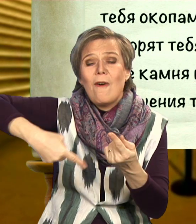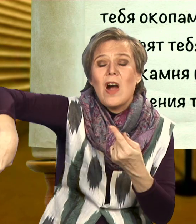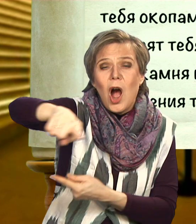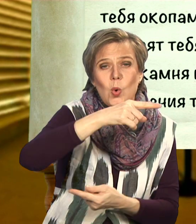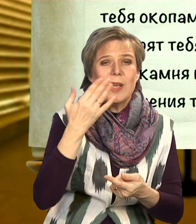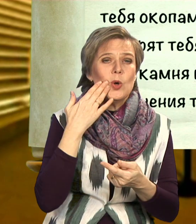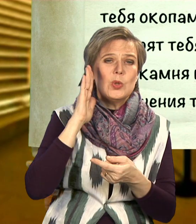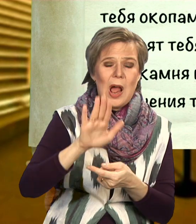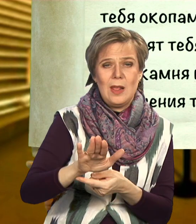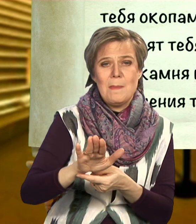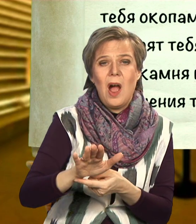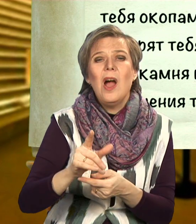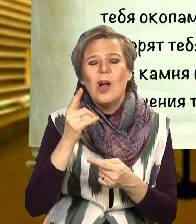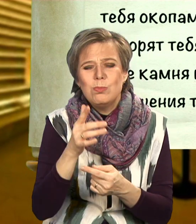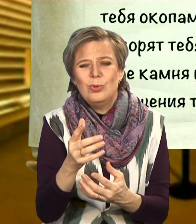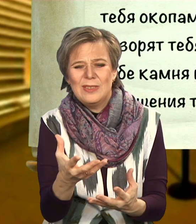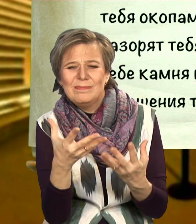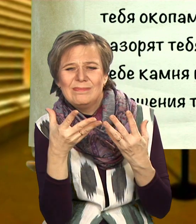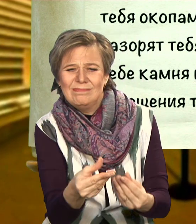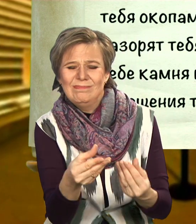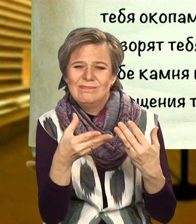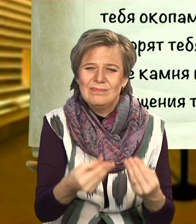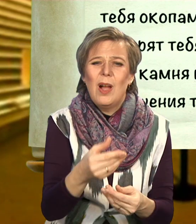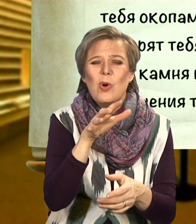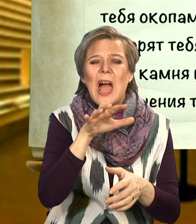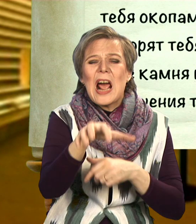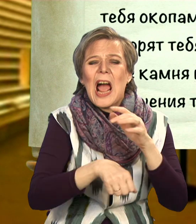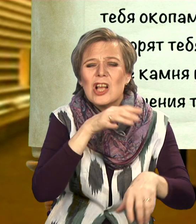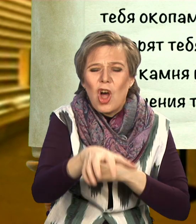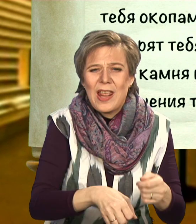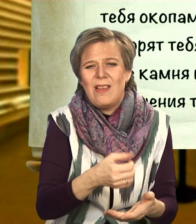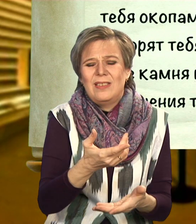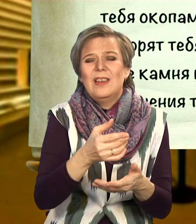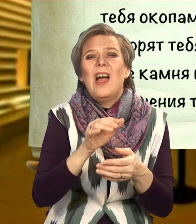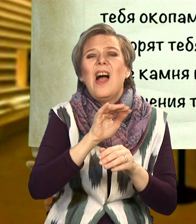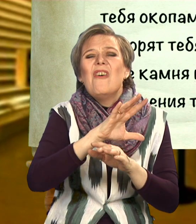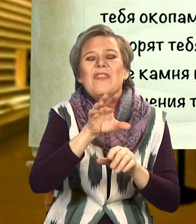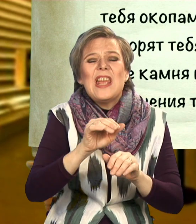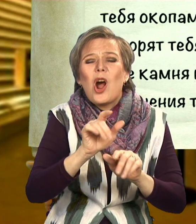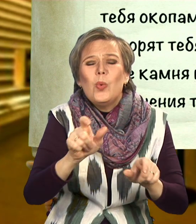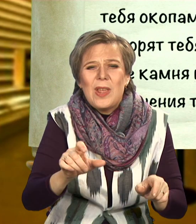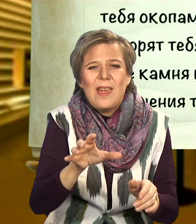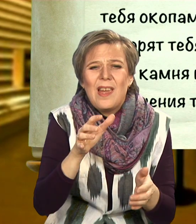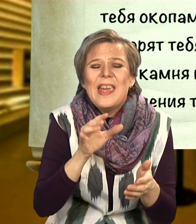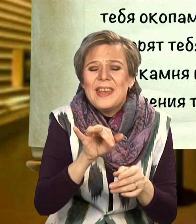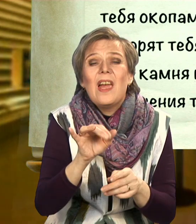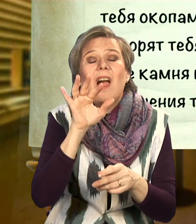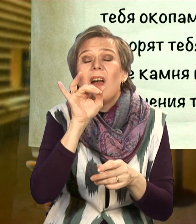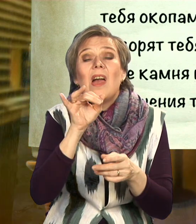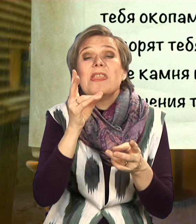окопами, окружат тебя, стеснят тебя отовсюду, разорят тебя, побьют детей твоих в тебе и не оставят на тебе